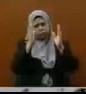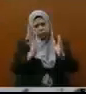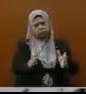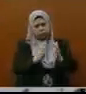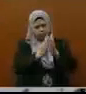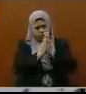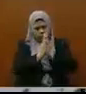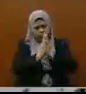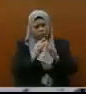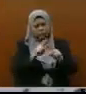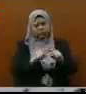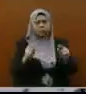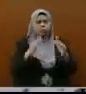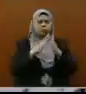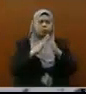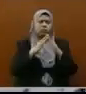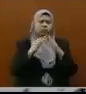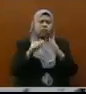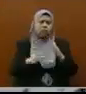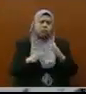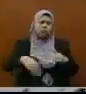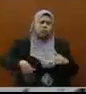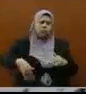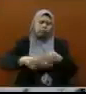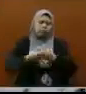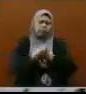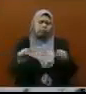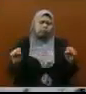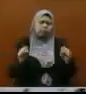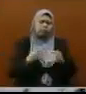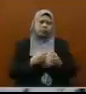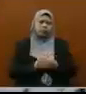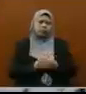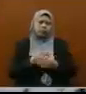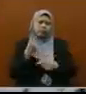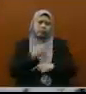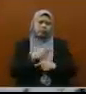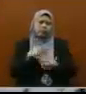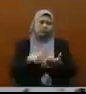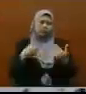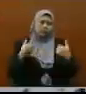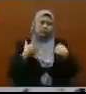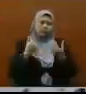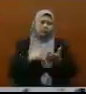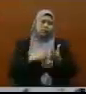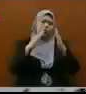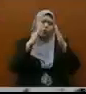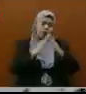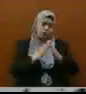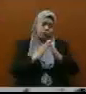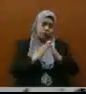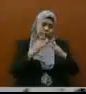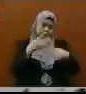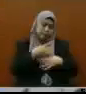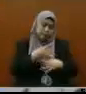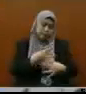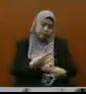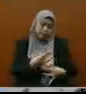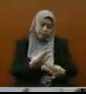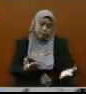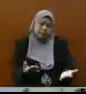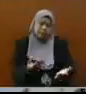tetapi rumah-rumah tersebut masih lagi tidak siap. Dan hari ini ada pula rumah idaman yang mana telah pun